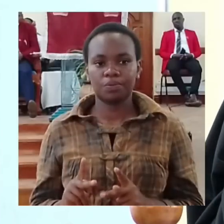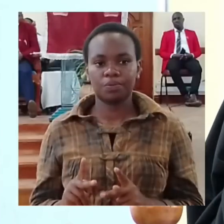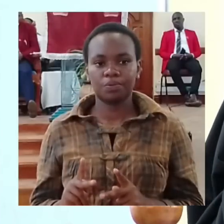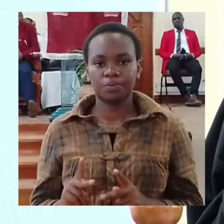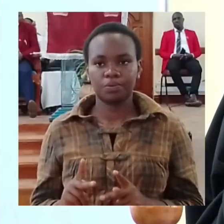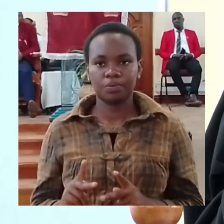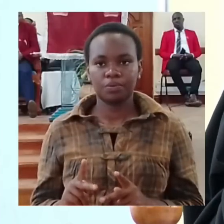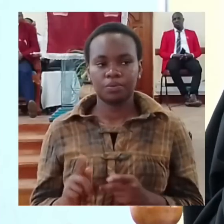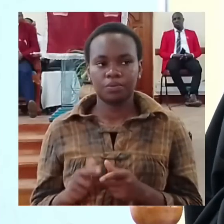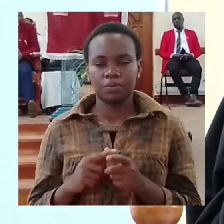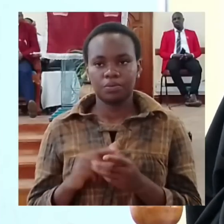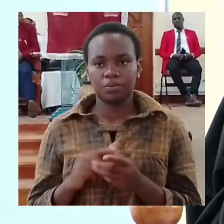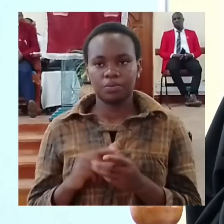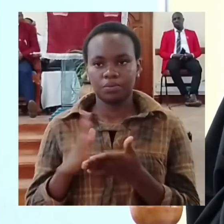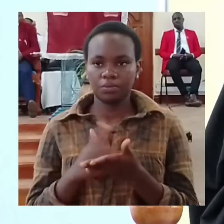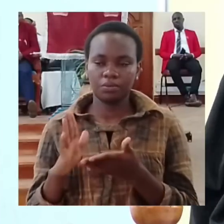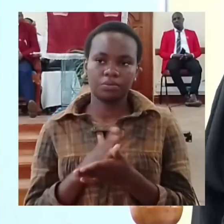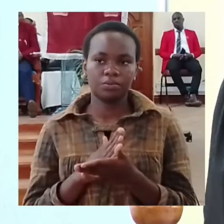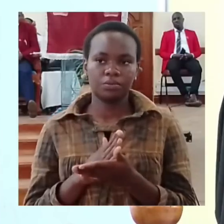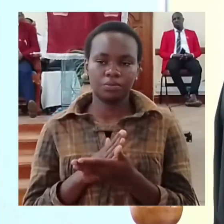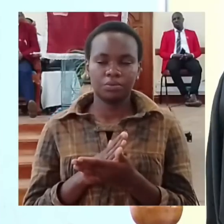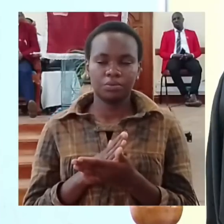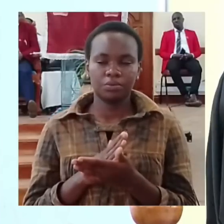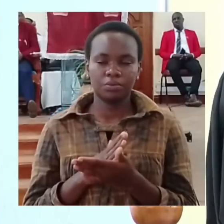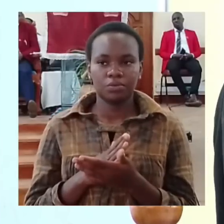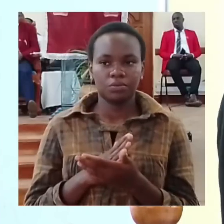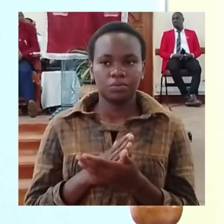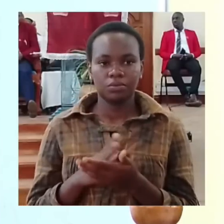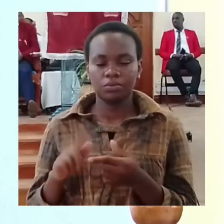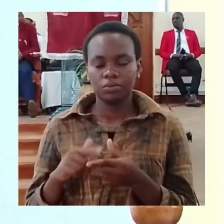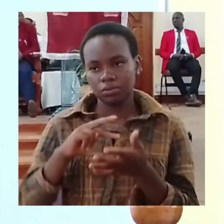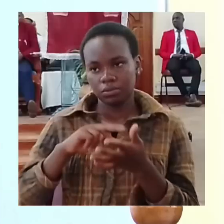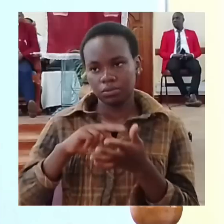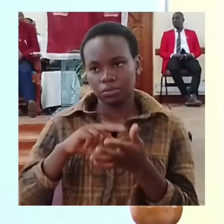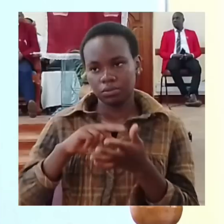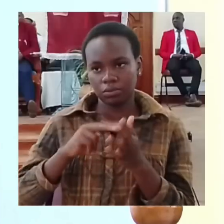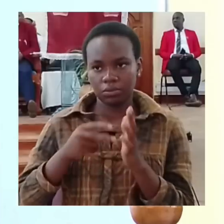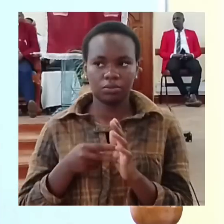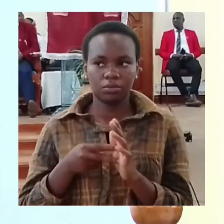Ka mũtinaga ũguo. Rũkorwo rwĩ rwĩmbo tiguo tũkorwo tũkĩmaanisha.